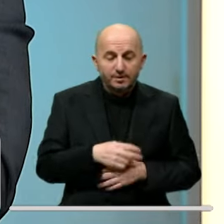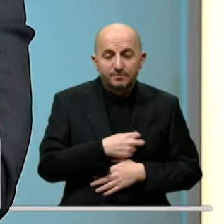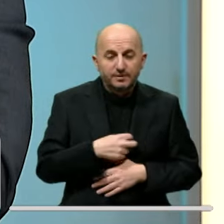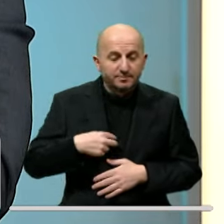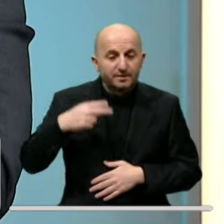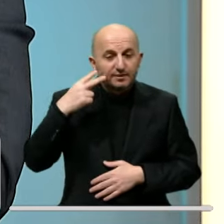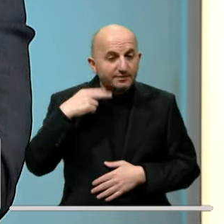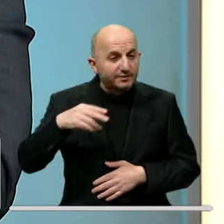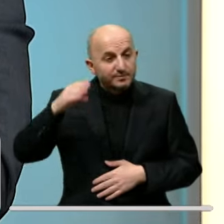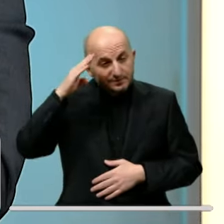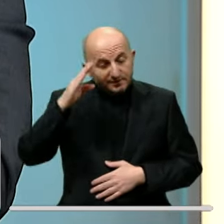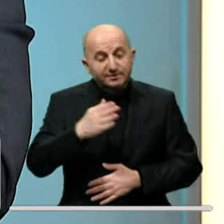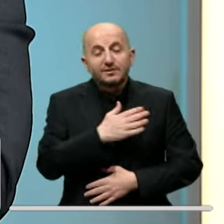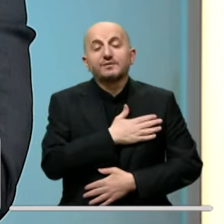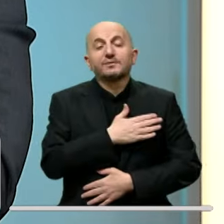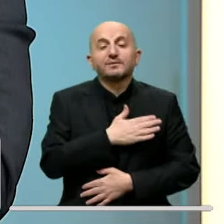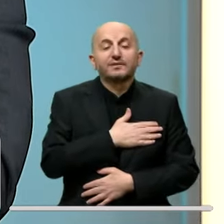Aleyhisselatü Vesselam Efendimiz